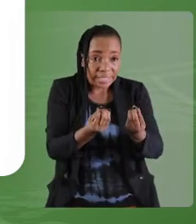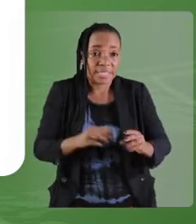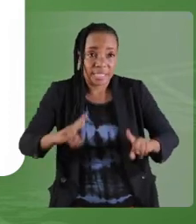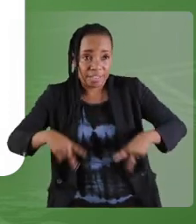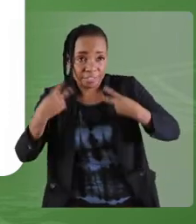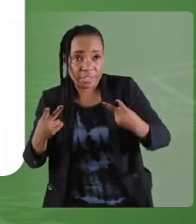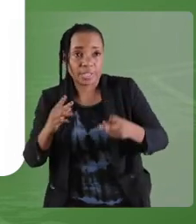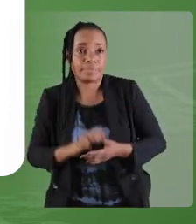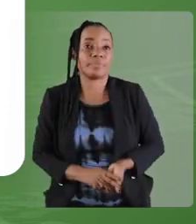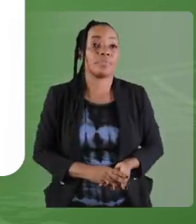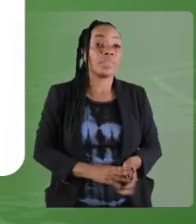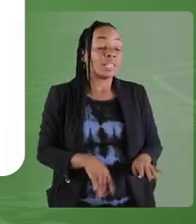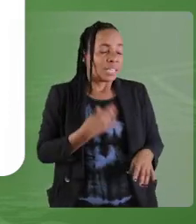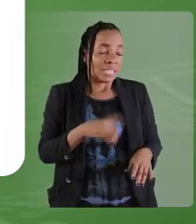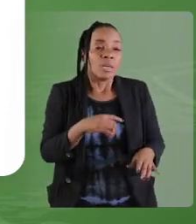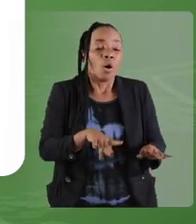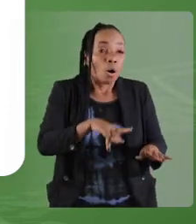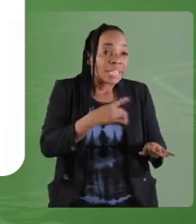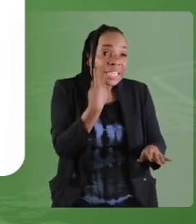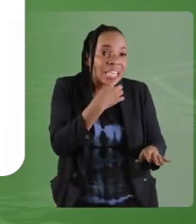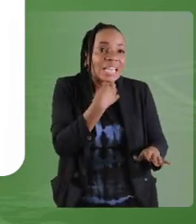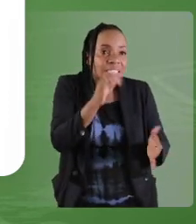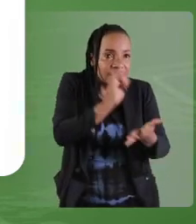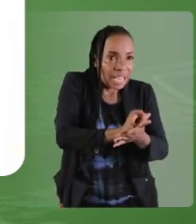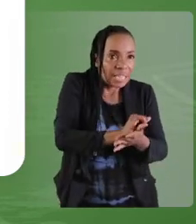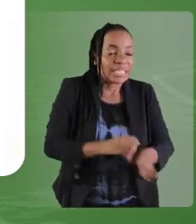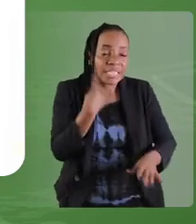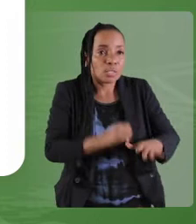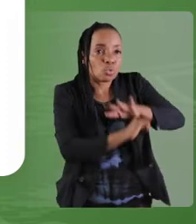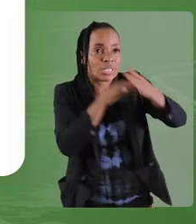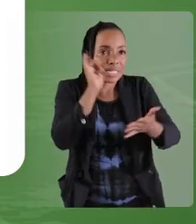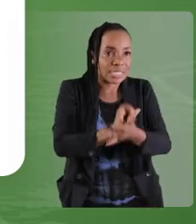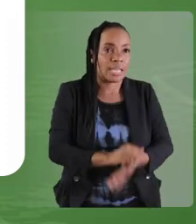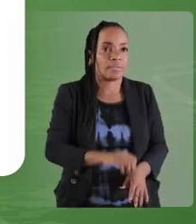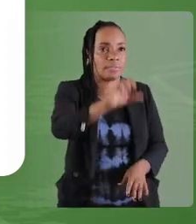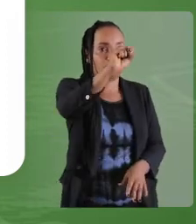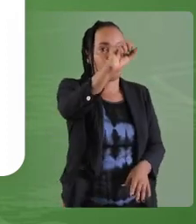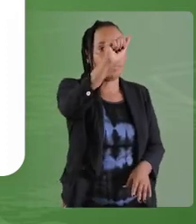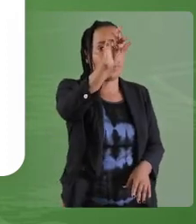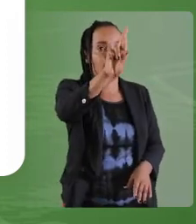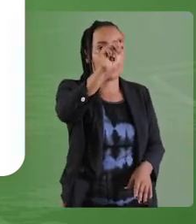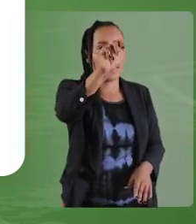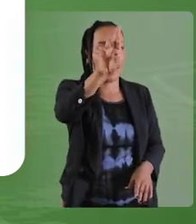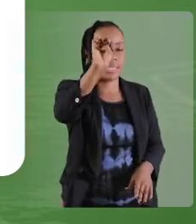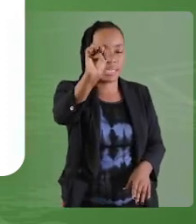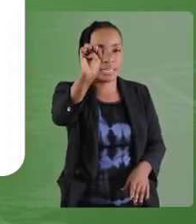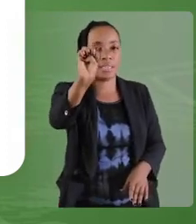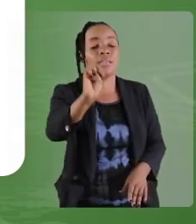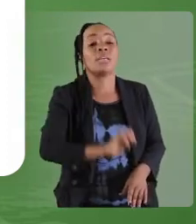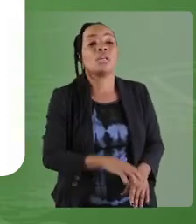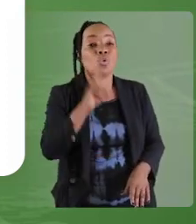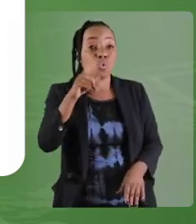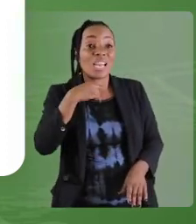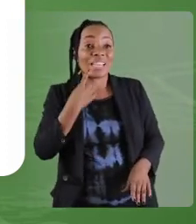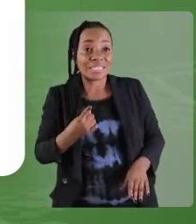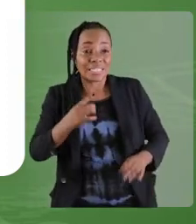savoir l'existence précède l'essence. Dans l'existentialisme est un humanisme. Idée dont la